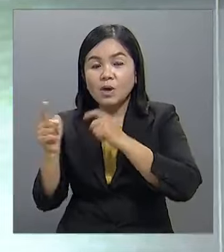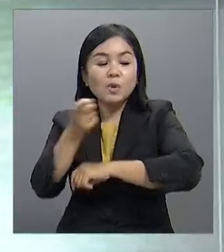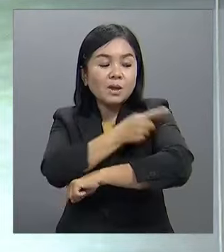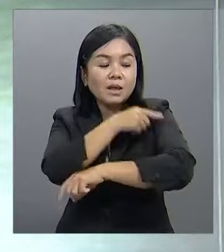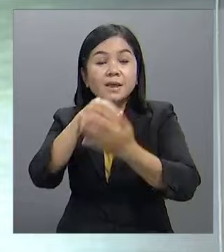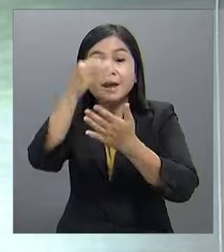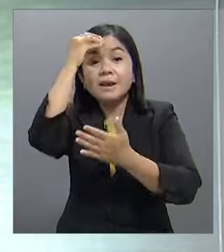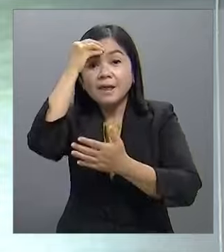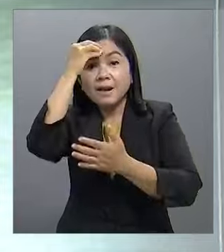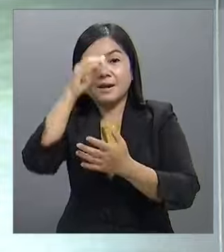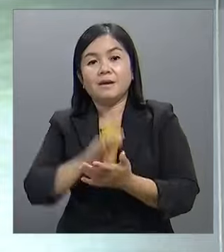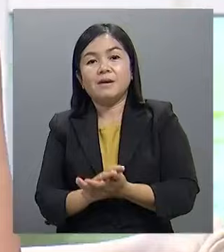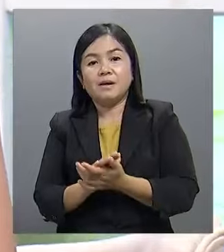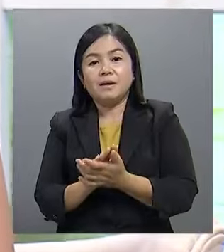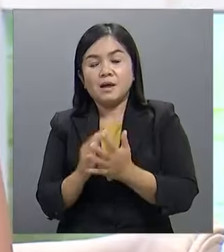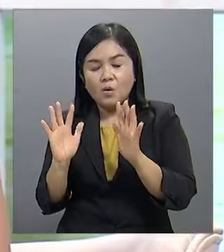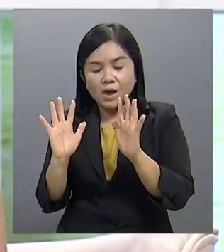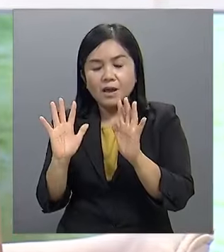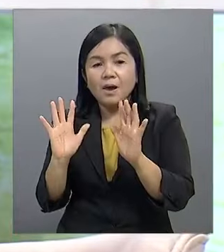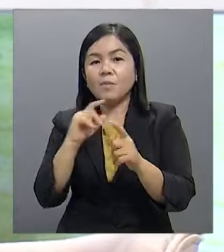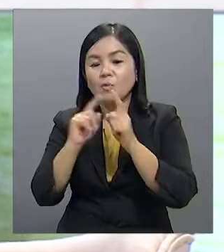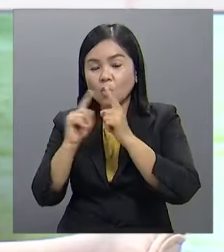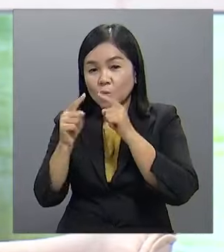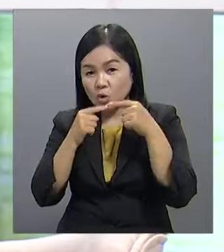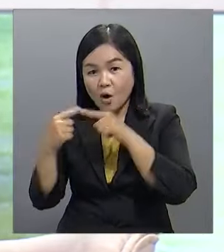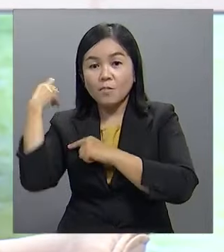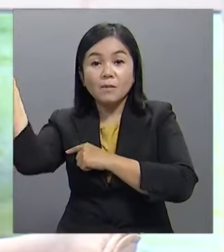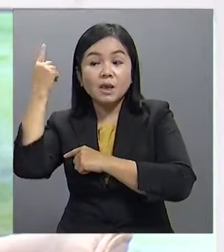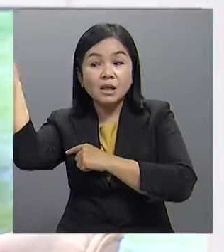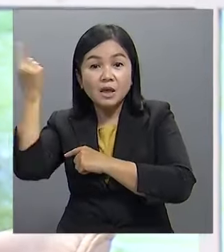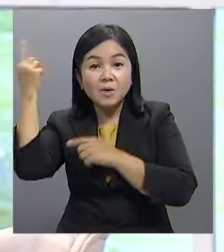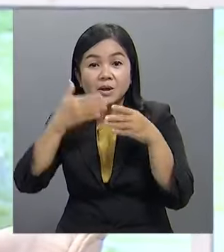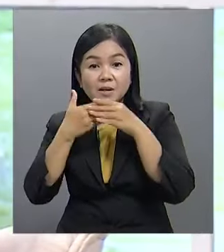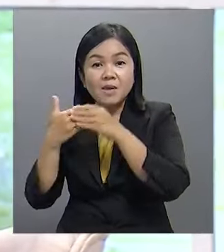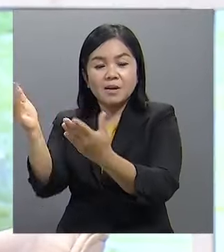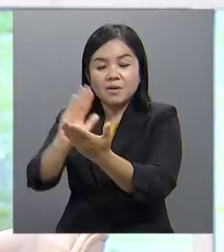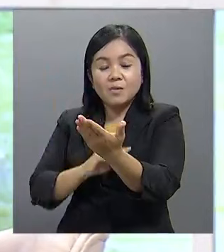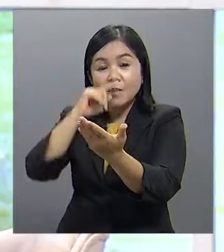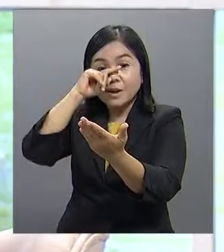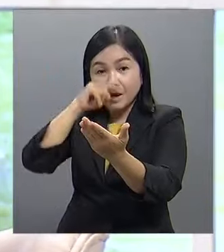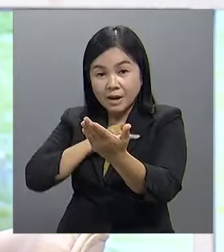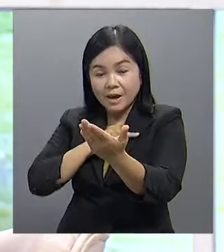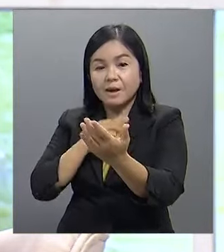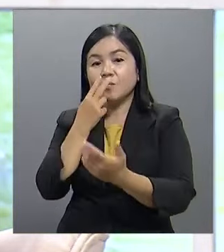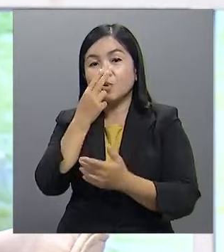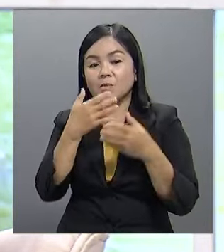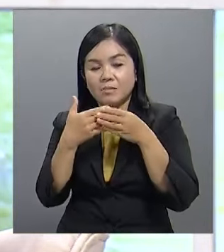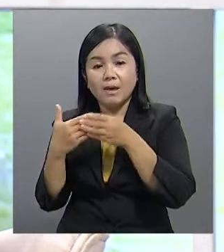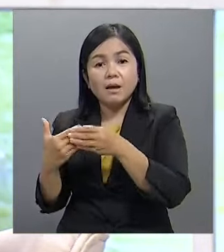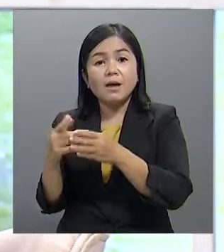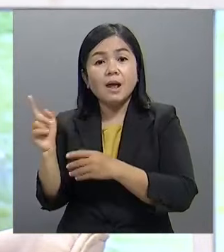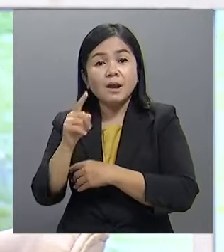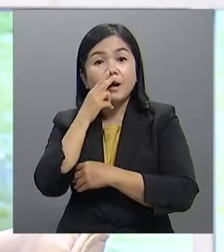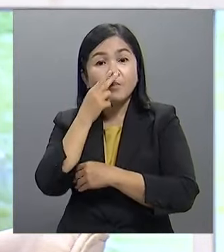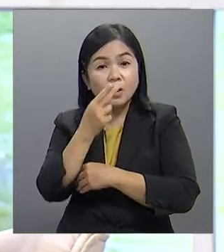ราไม่รู ้โอเคไปเที่ยวกับน้องกะทิดีกว่าค่ะคุณผู้ชมค่ะตลอดทัวร์หัวกะทิกับน้องกะทิแขนภาสหกิจรุ่งเรืองค่ะพาไปดูพืชเศรษฐกิจนะ